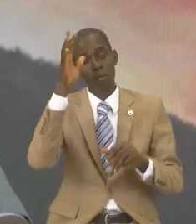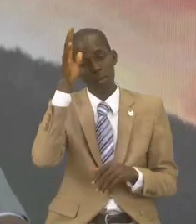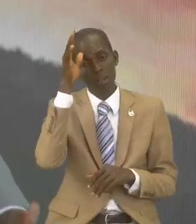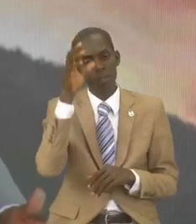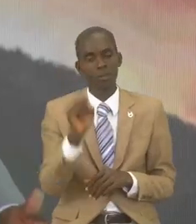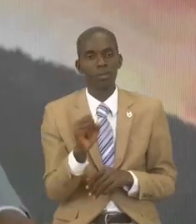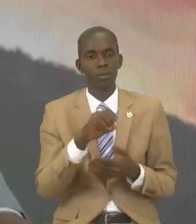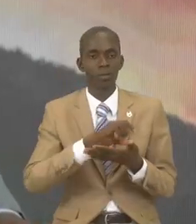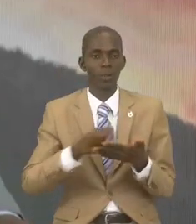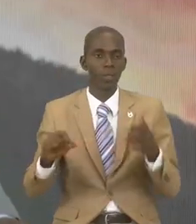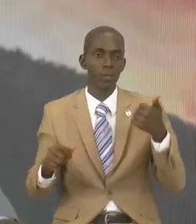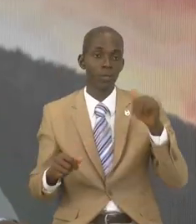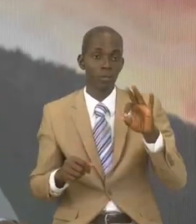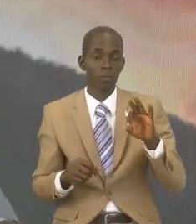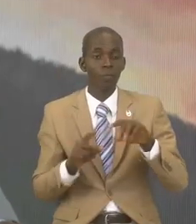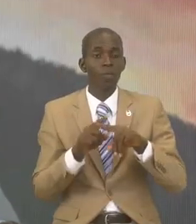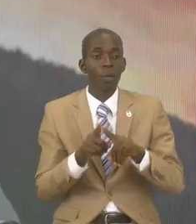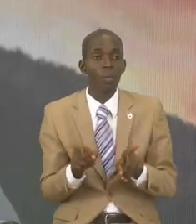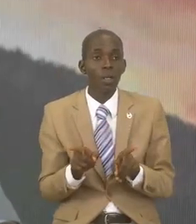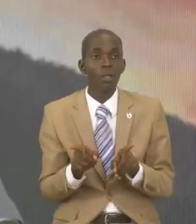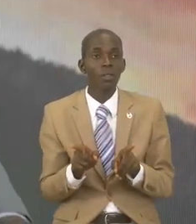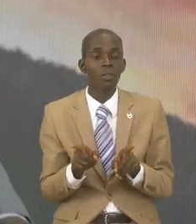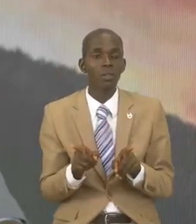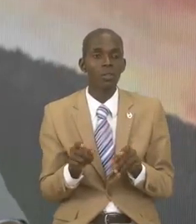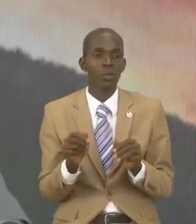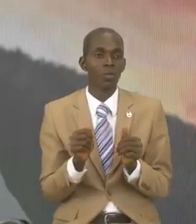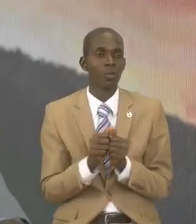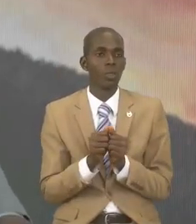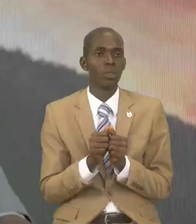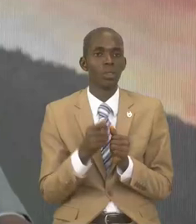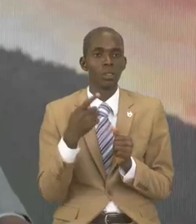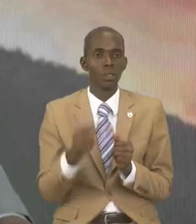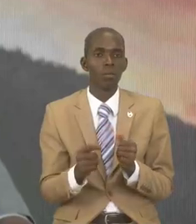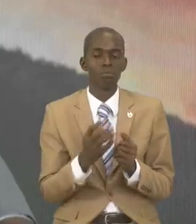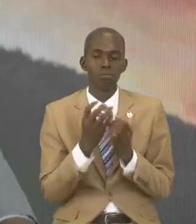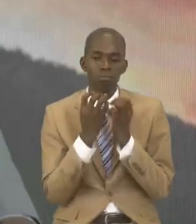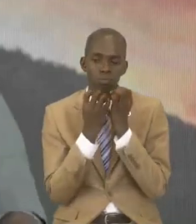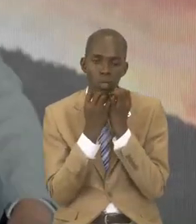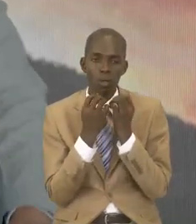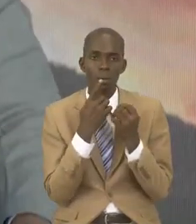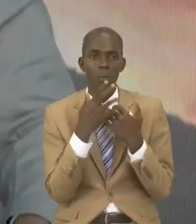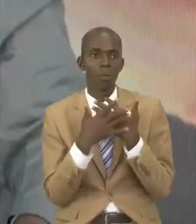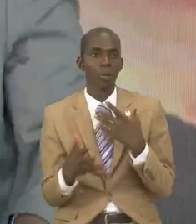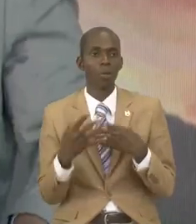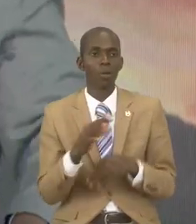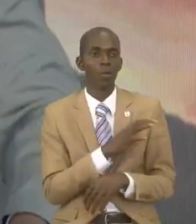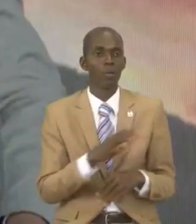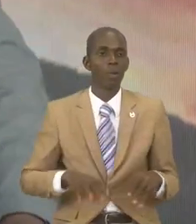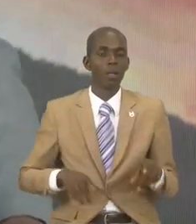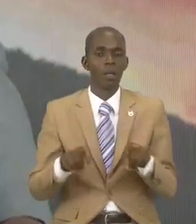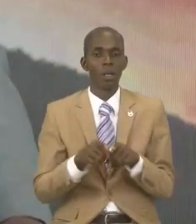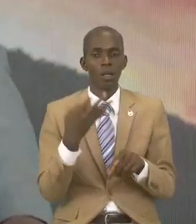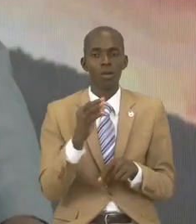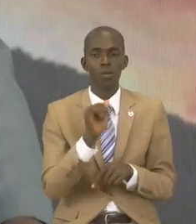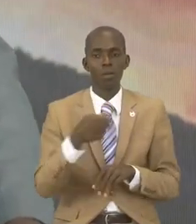Verset 19. Mais par le sang précieux de Christ, comme d'un agneau